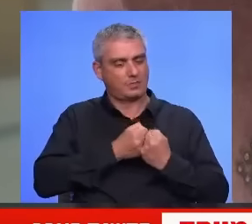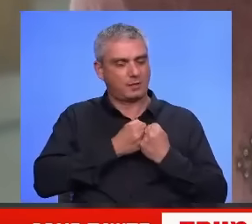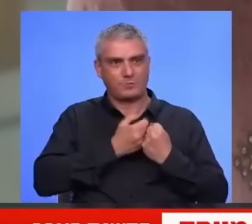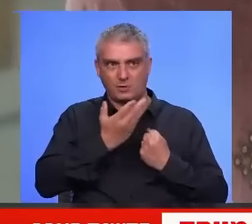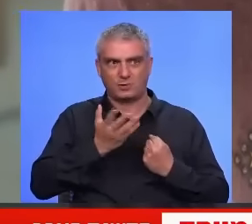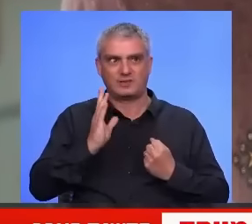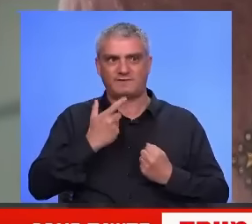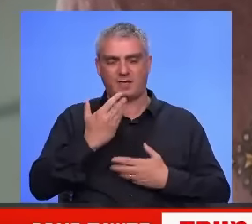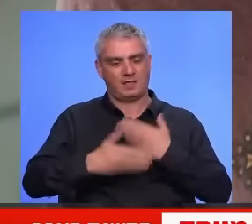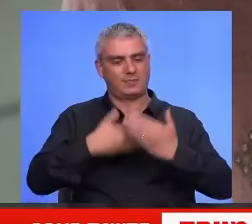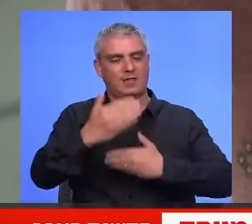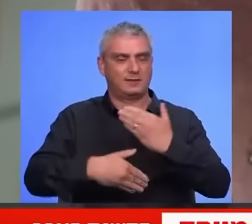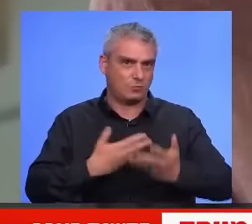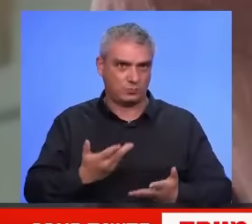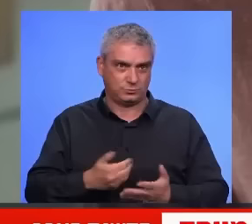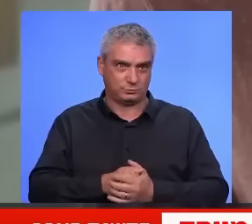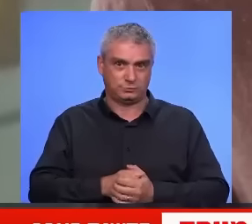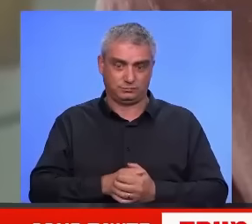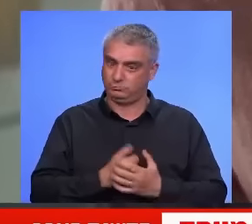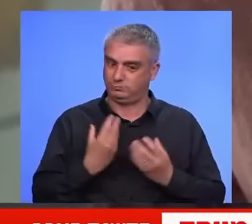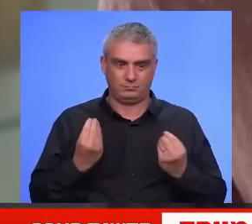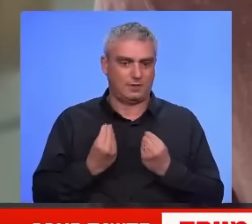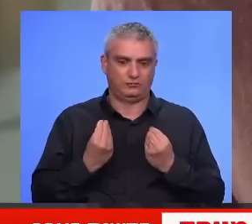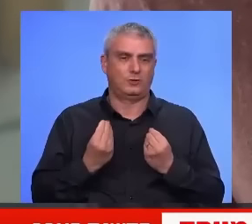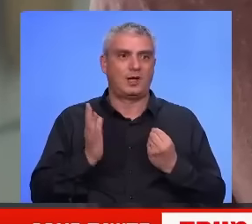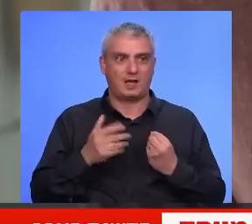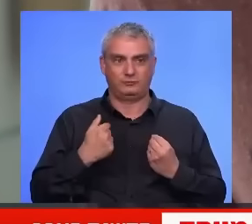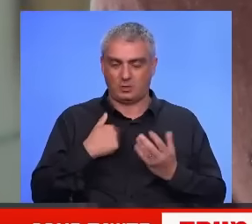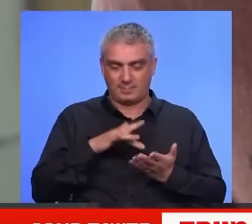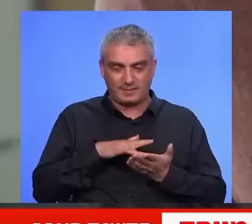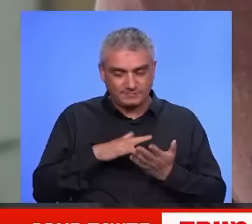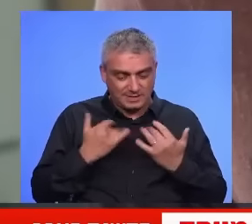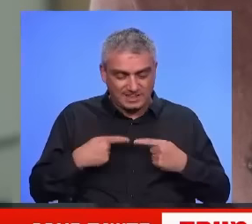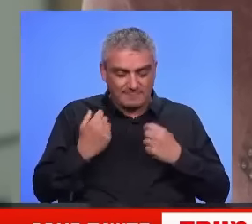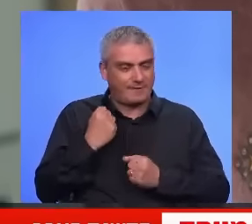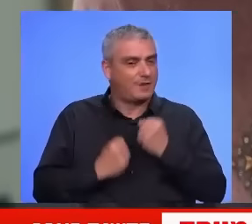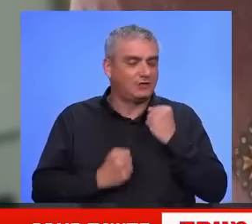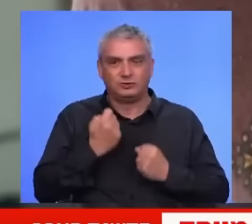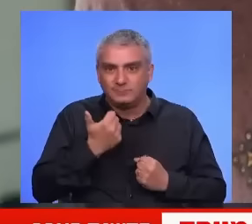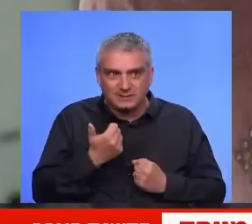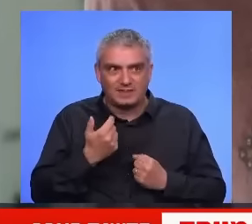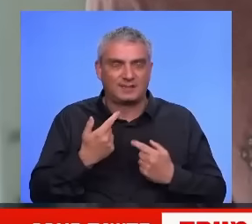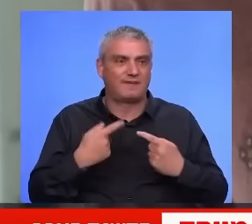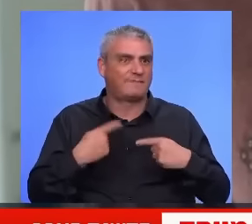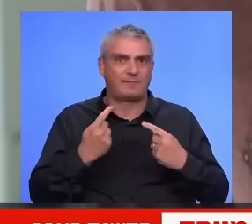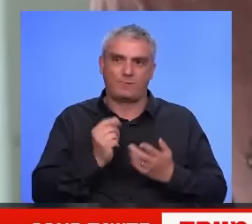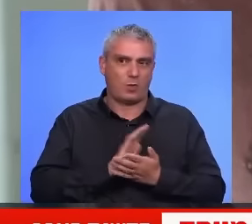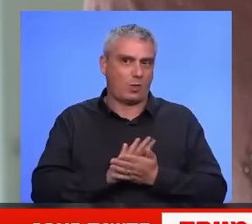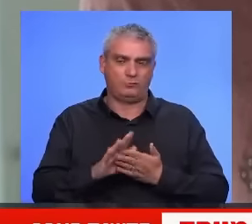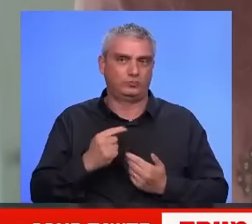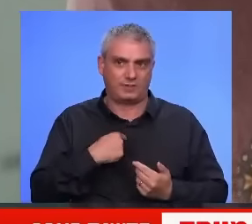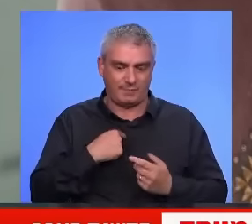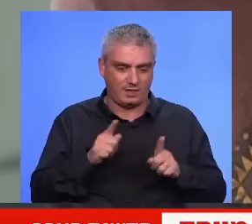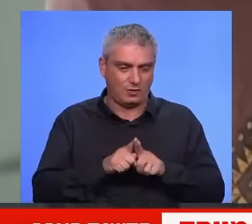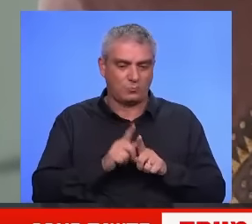ואת ההתקדמות, וזה משהו שגם שאני נמצאת בימים קשים קצת, ובימים שהם לא פשוטים לי כמו